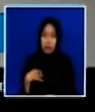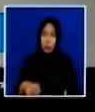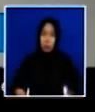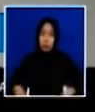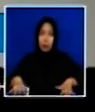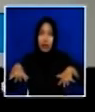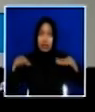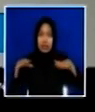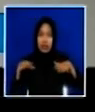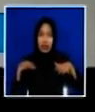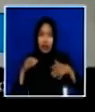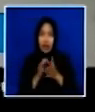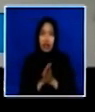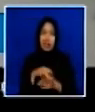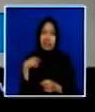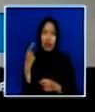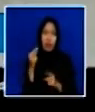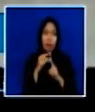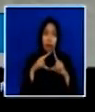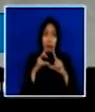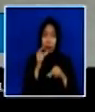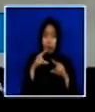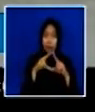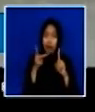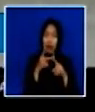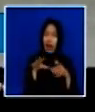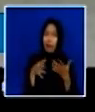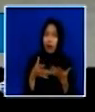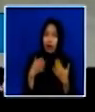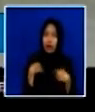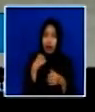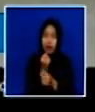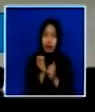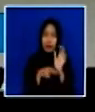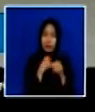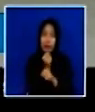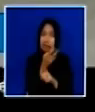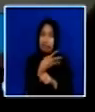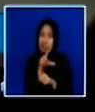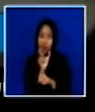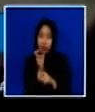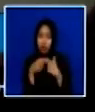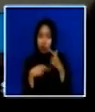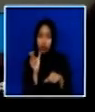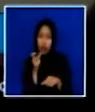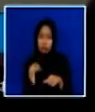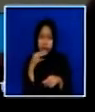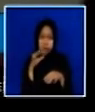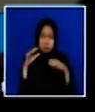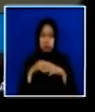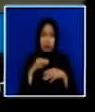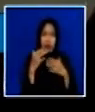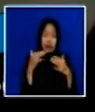banjir terparah terjadi di Desa Sugihwaras Kecamatan luyo tidak hanya merendam rumah warga Banjir juga merendam puluhan